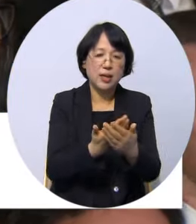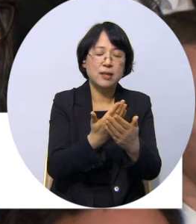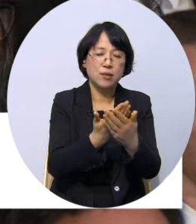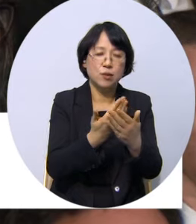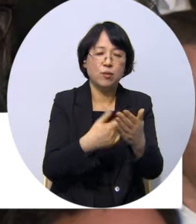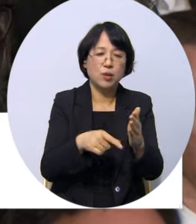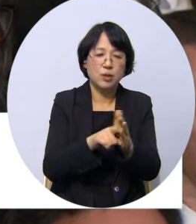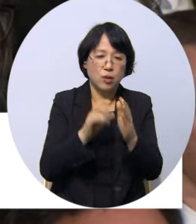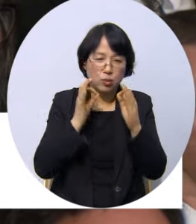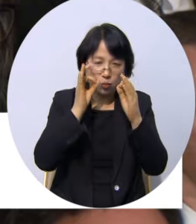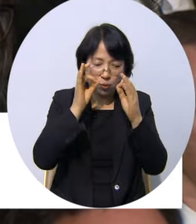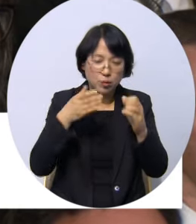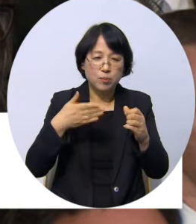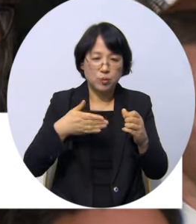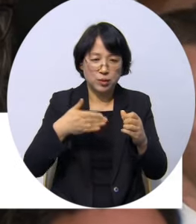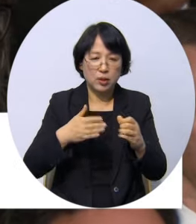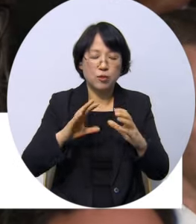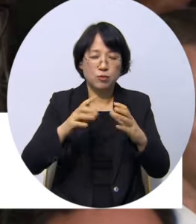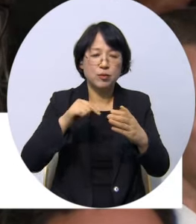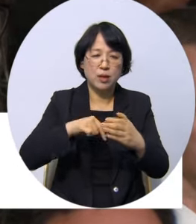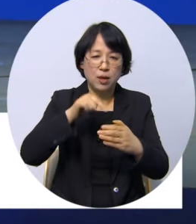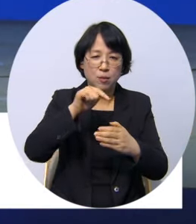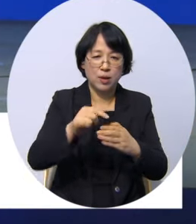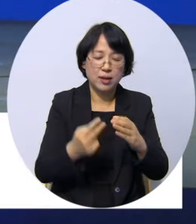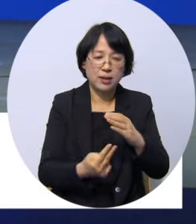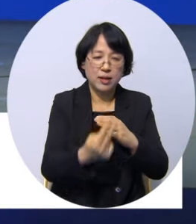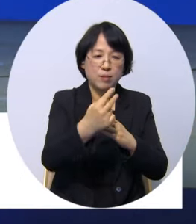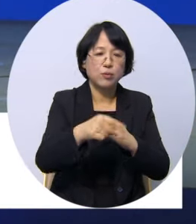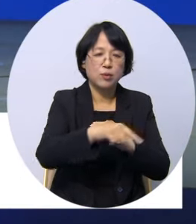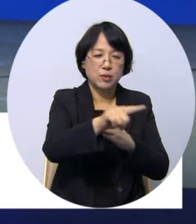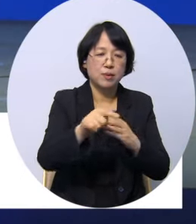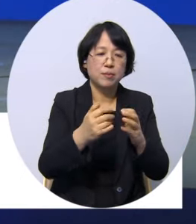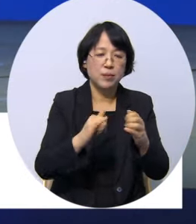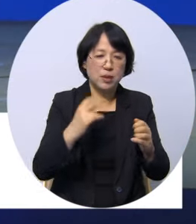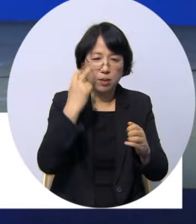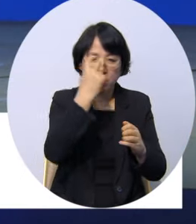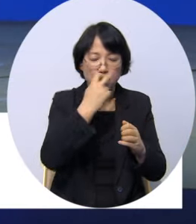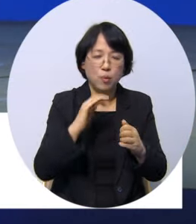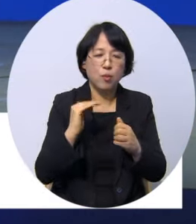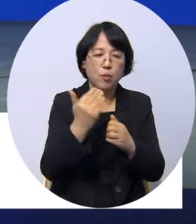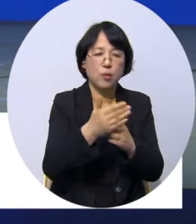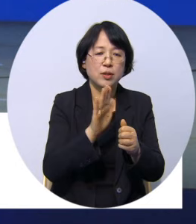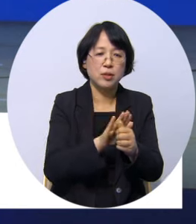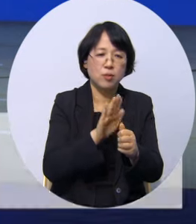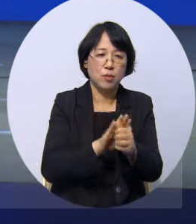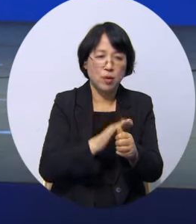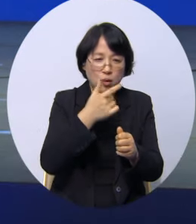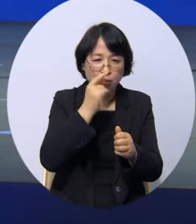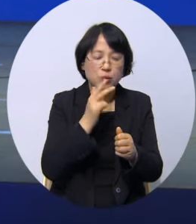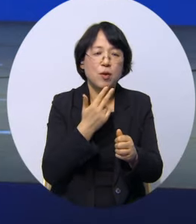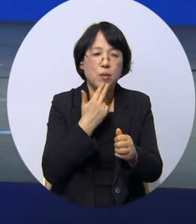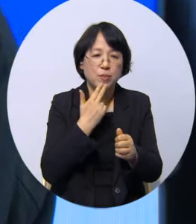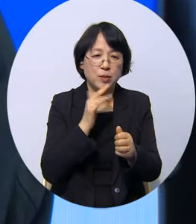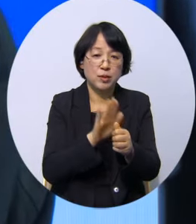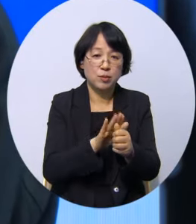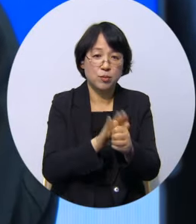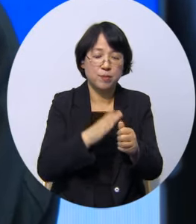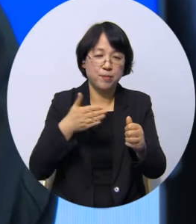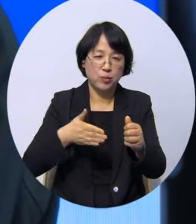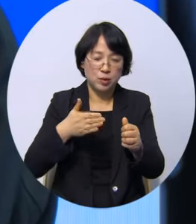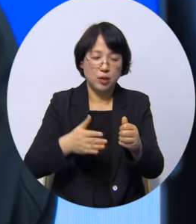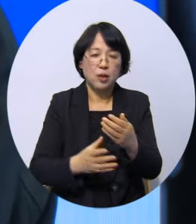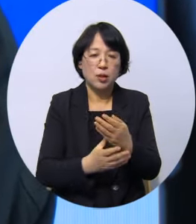기울일 것을 주문하면서 국내외의 탈북민 보호화 지원도 소홀함이 없도록 해 달라고 당부했습니다